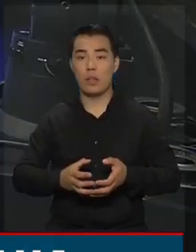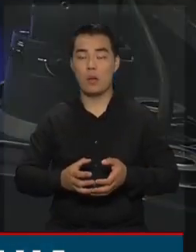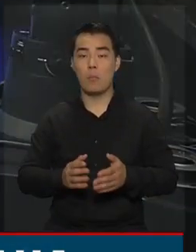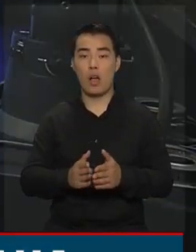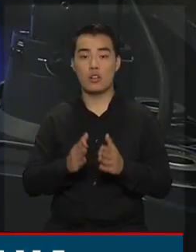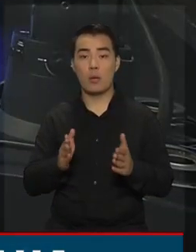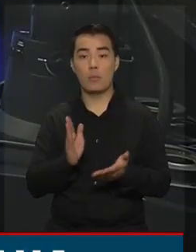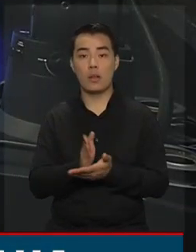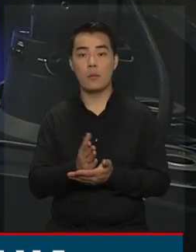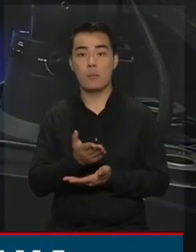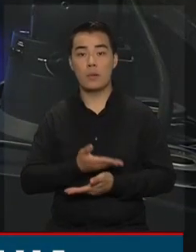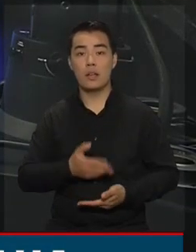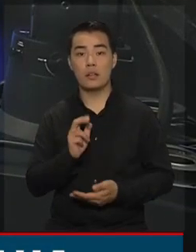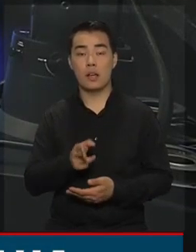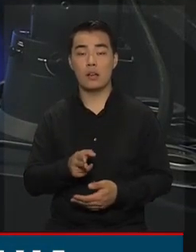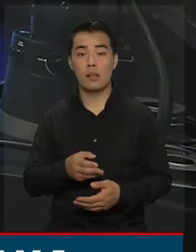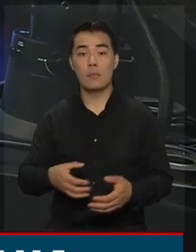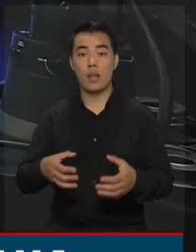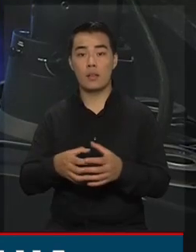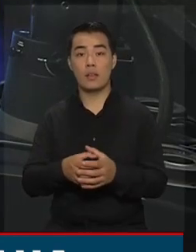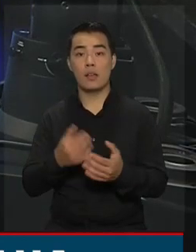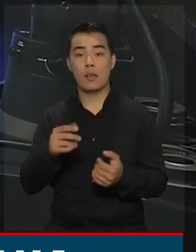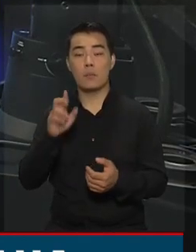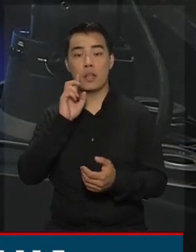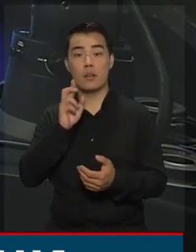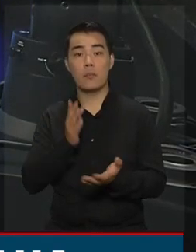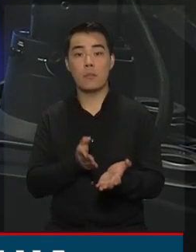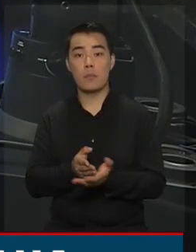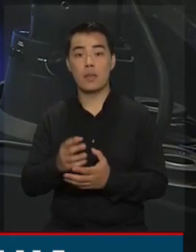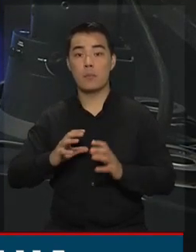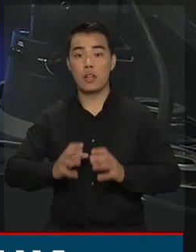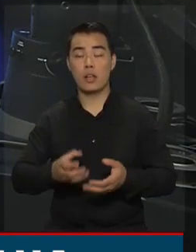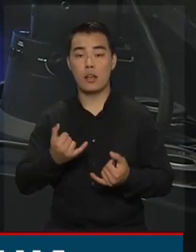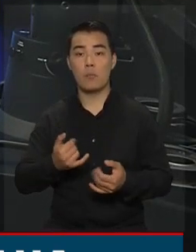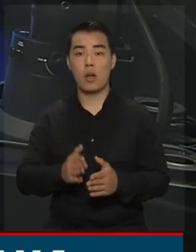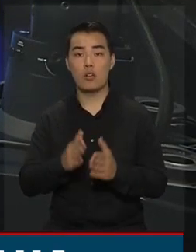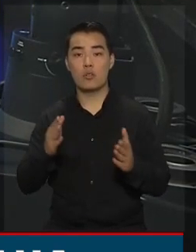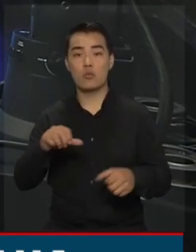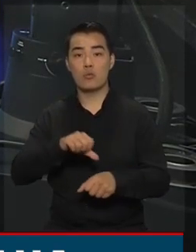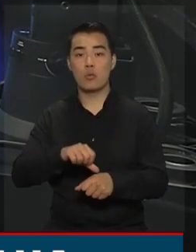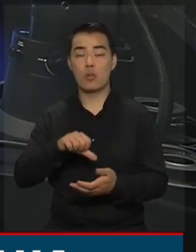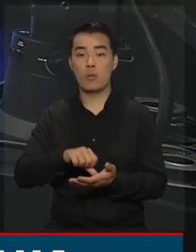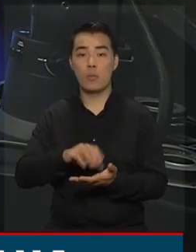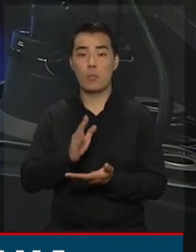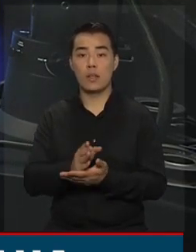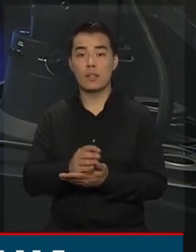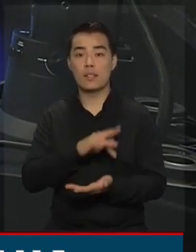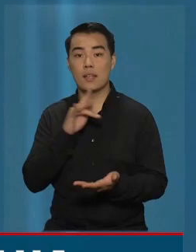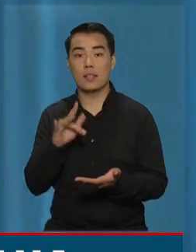масштаба. Мы как в составе мировой геополитики большую роль играем в центральноазиатском регионе.